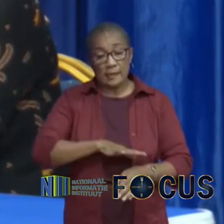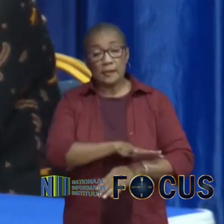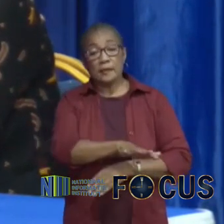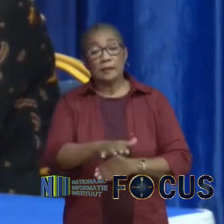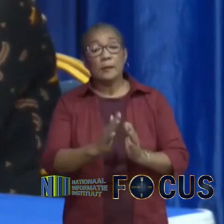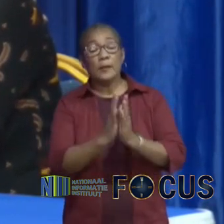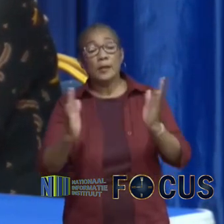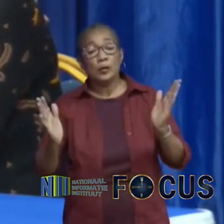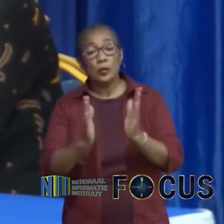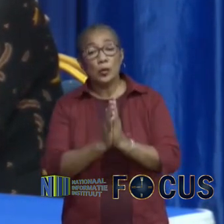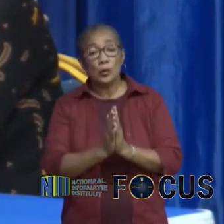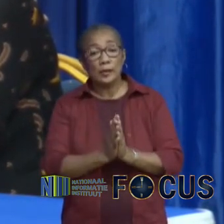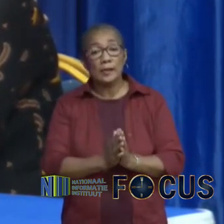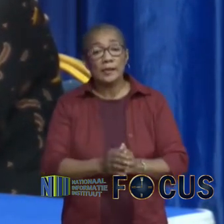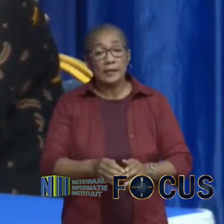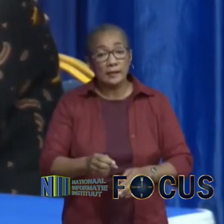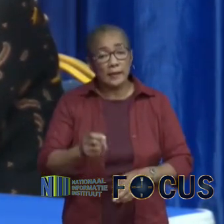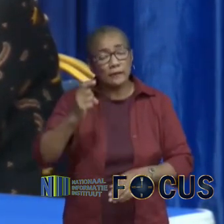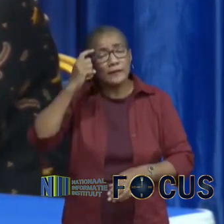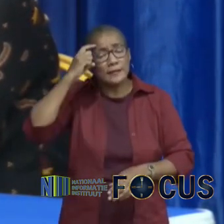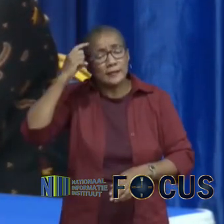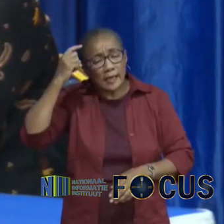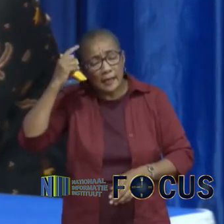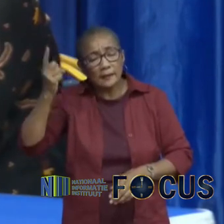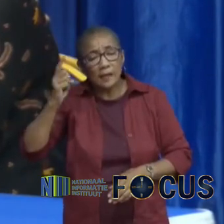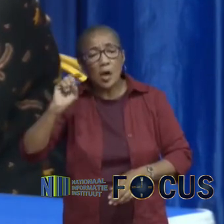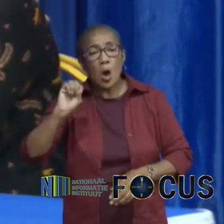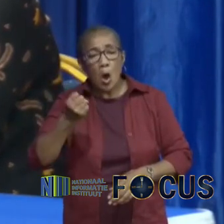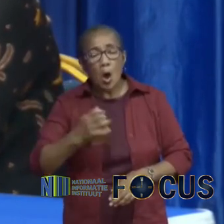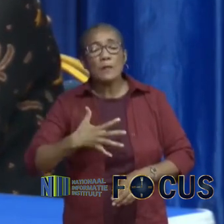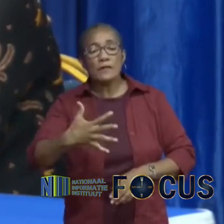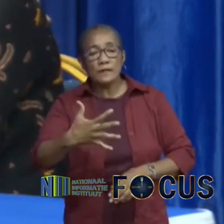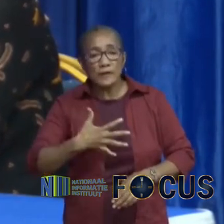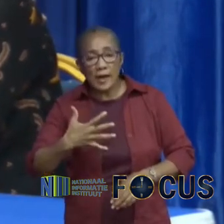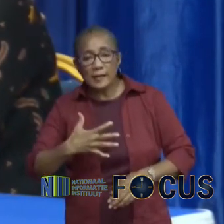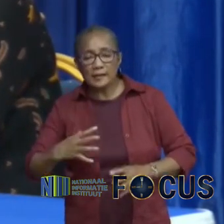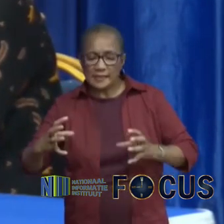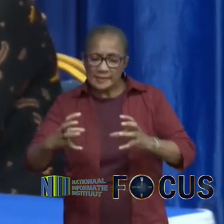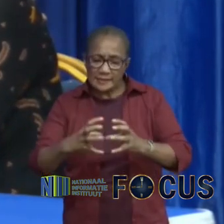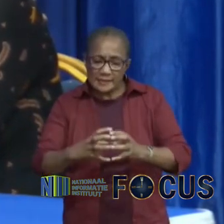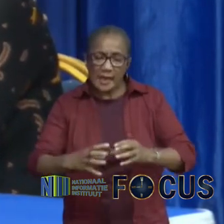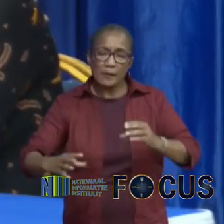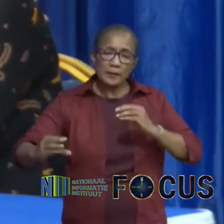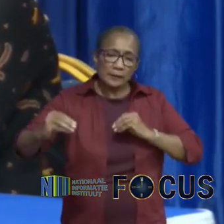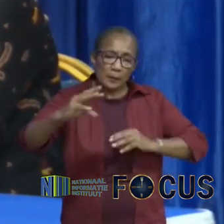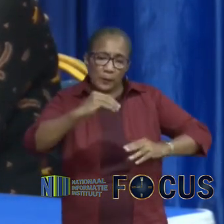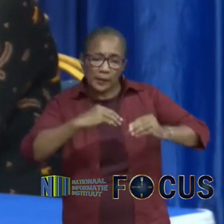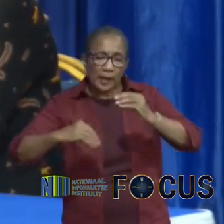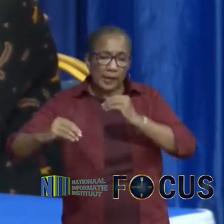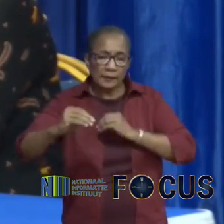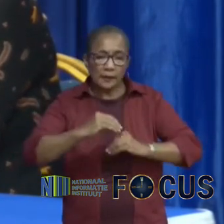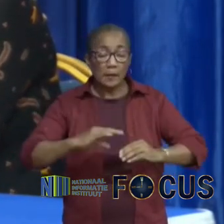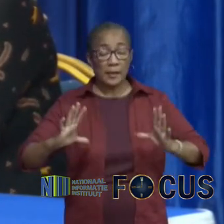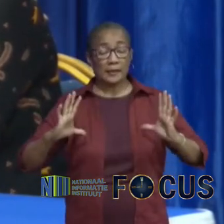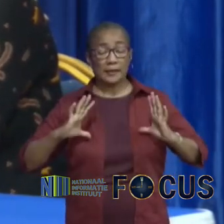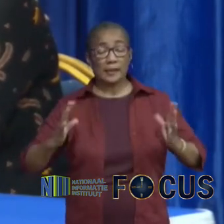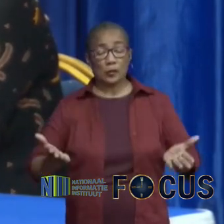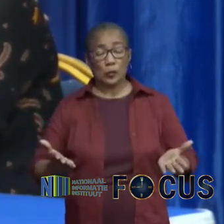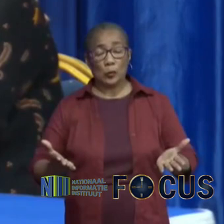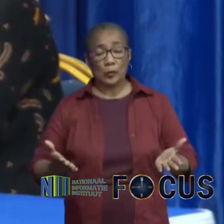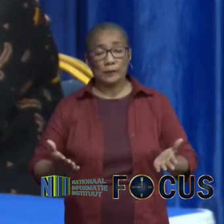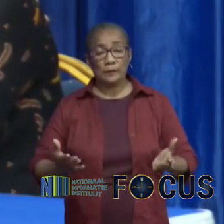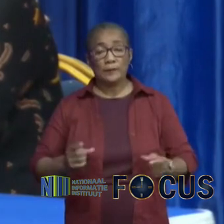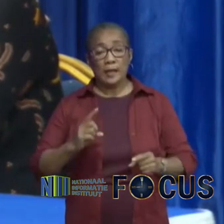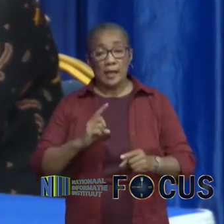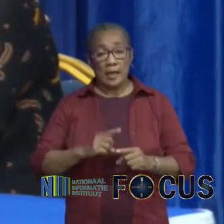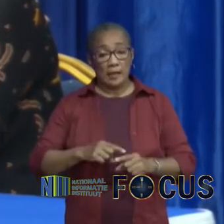heel verstandig om vaker in dialoog te treden met de werkgever. En dan,